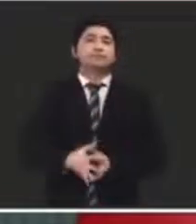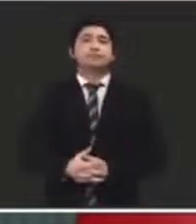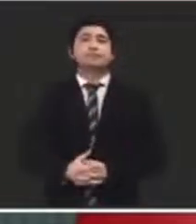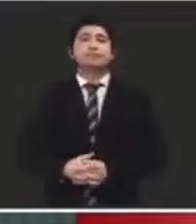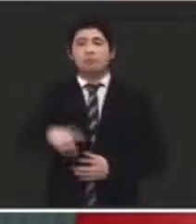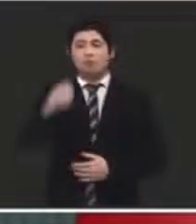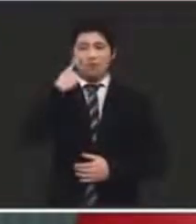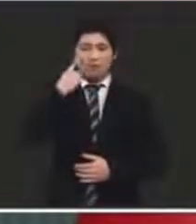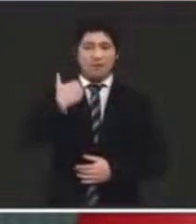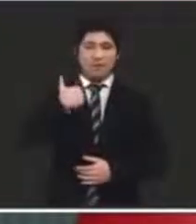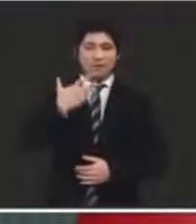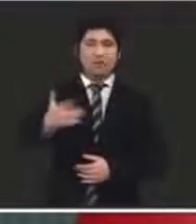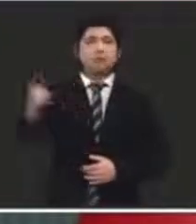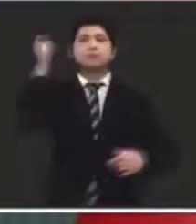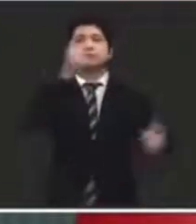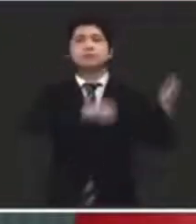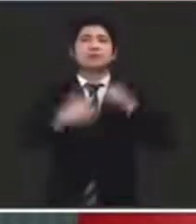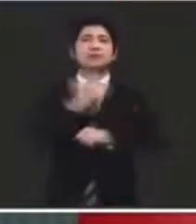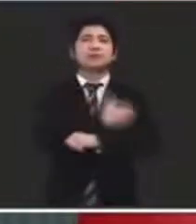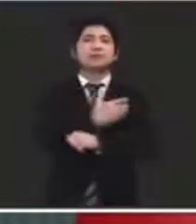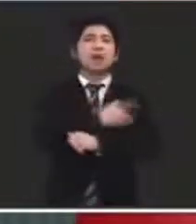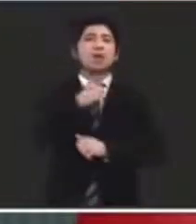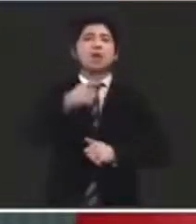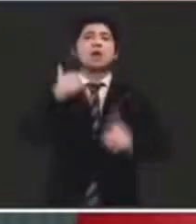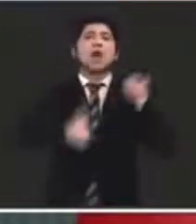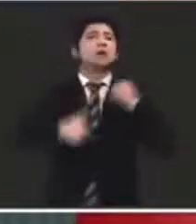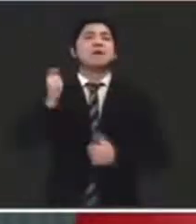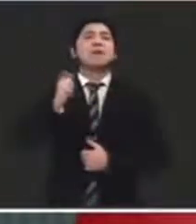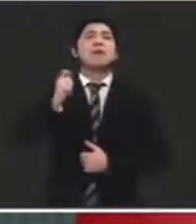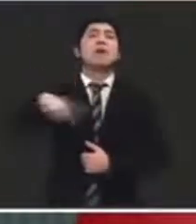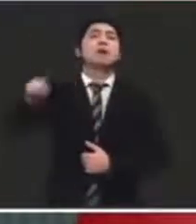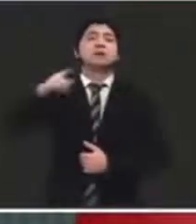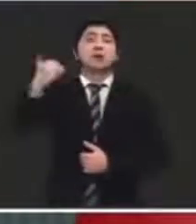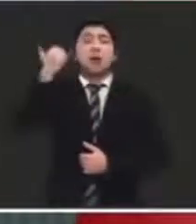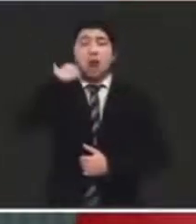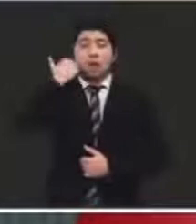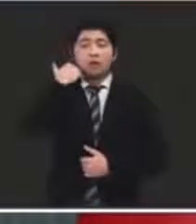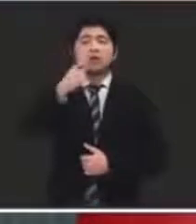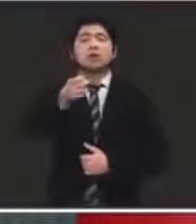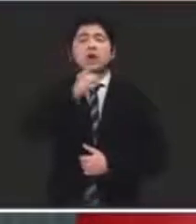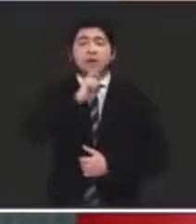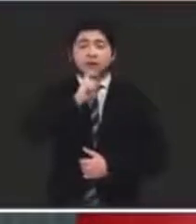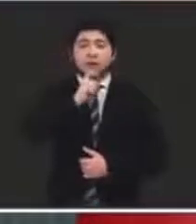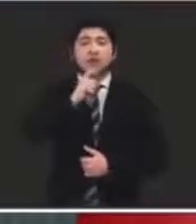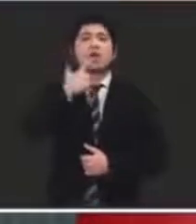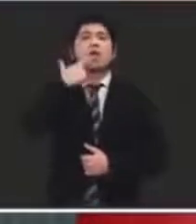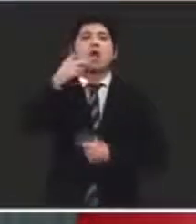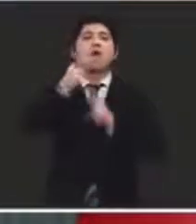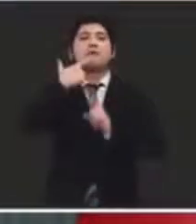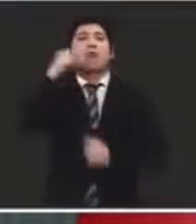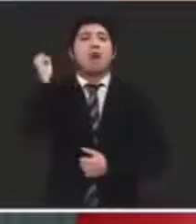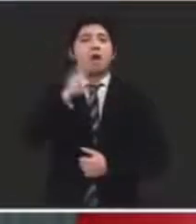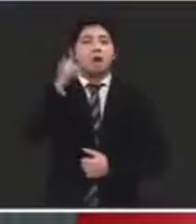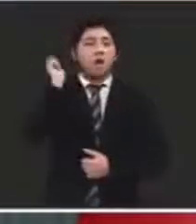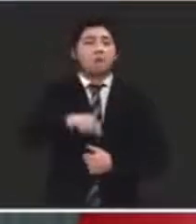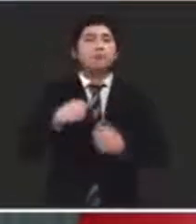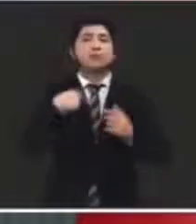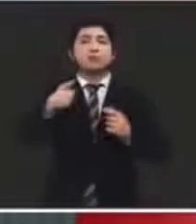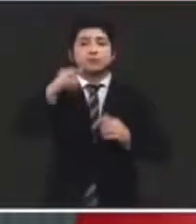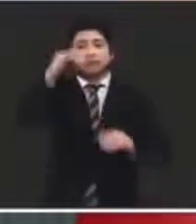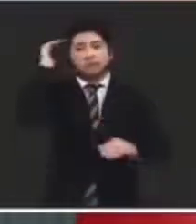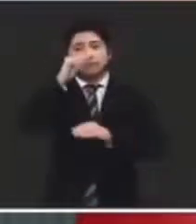hükümetimizde Eser ve hizmette yarışamayanların yalan yanlış ve iftira üzerine kurdukları